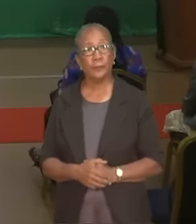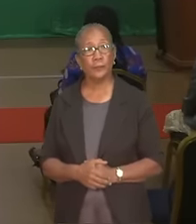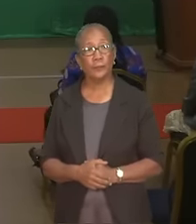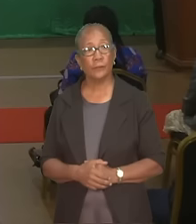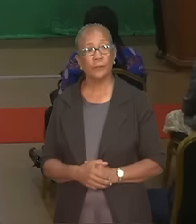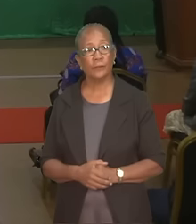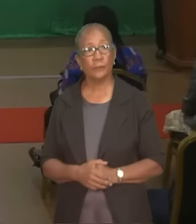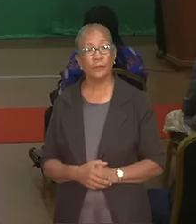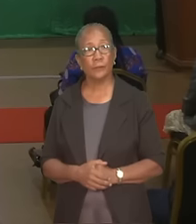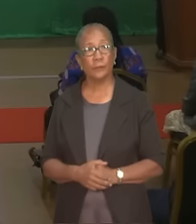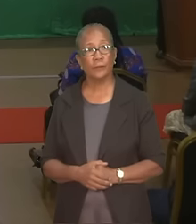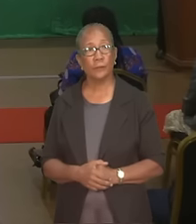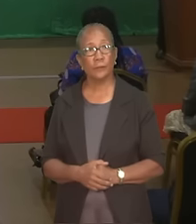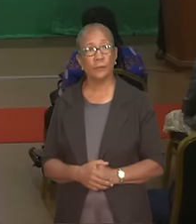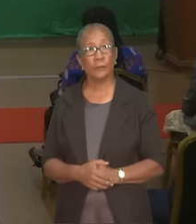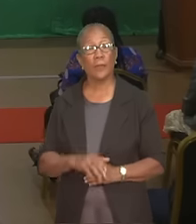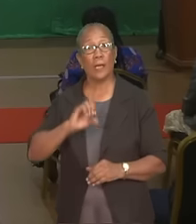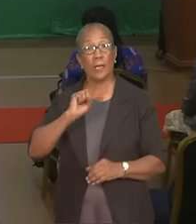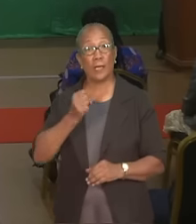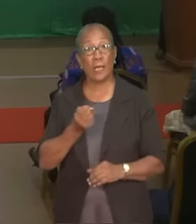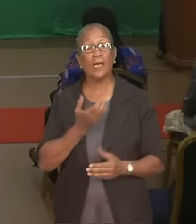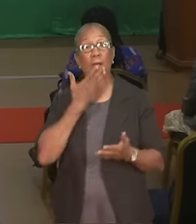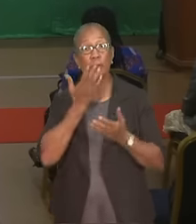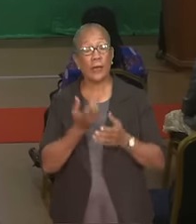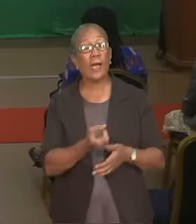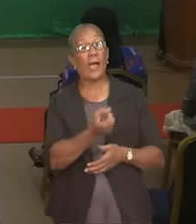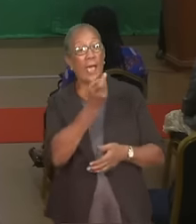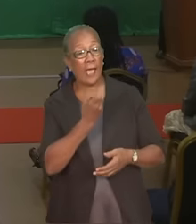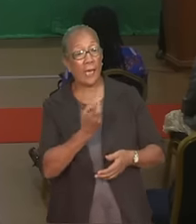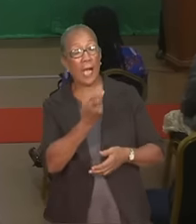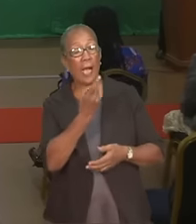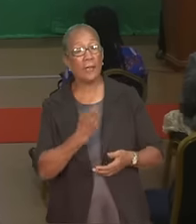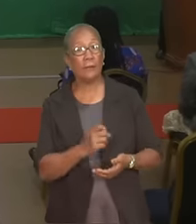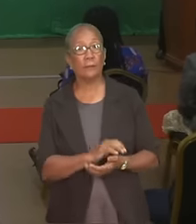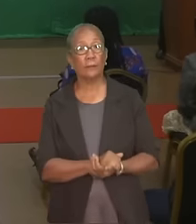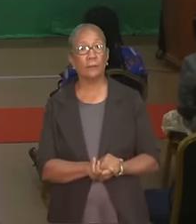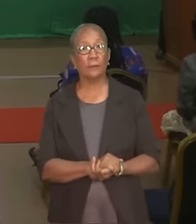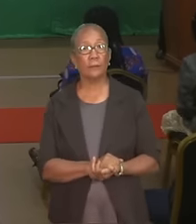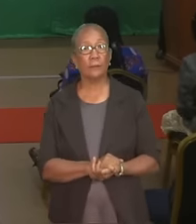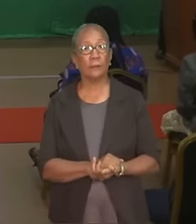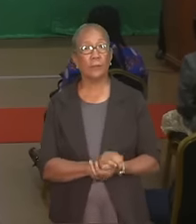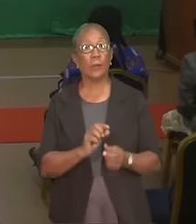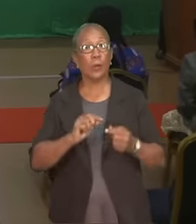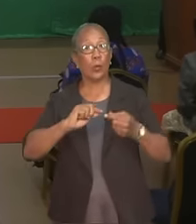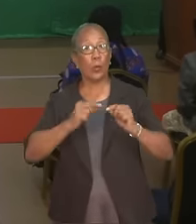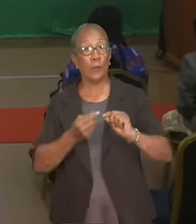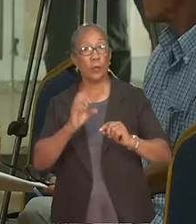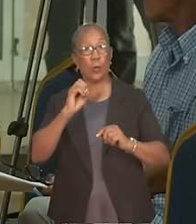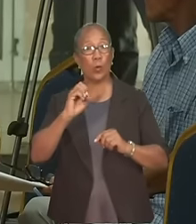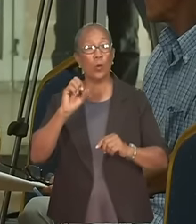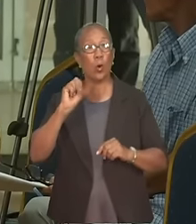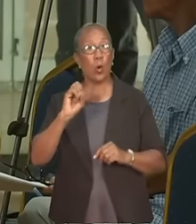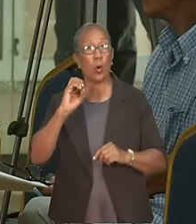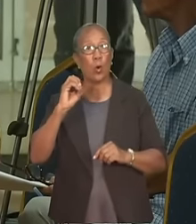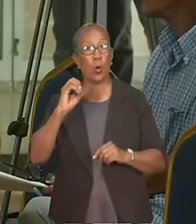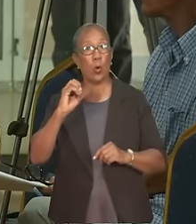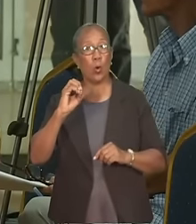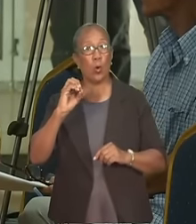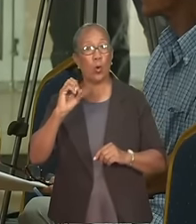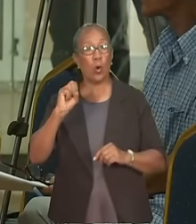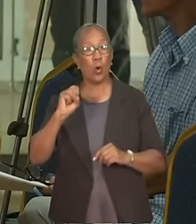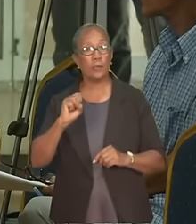precies? Kunt u uw vraag herhalen? De kwestie OWAS. Ja, pardon. De kwestie OWAS. De bond heeft een petitie